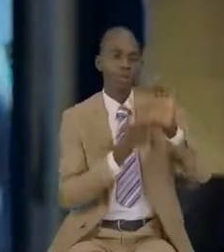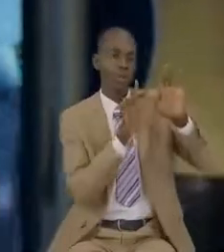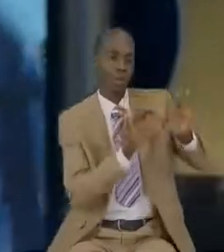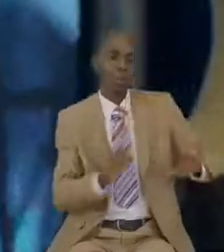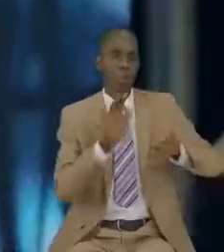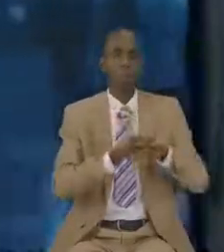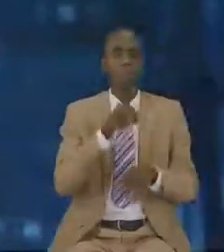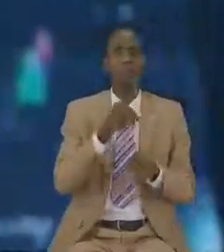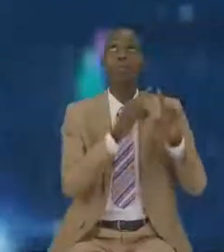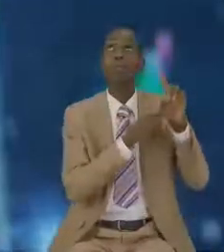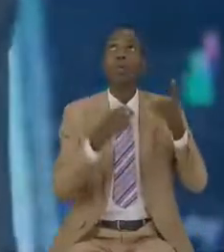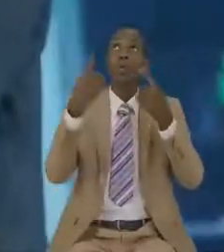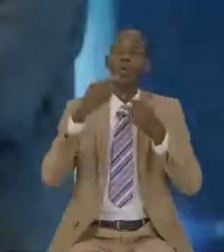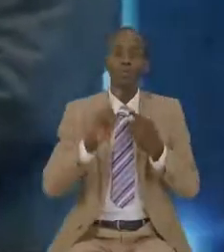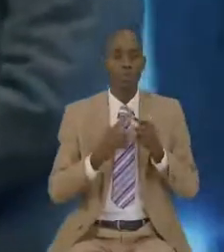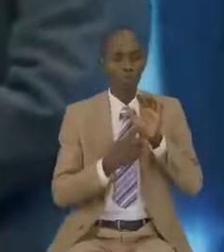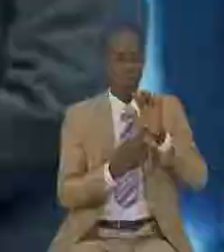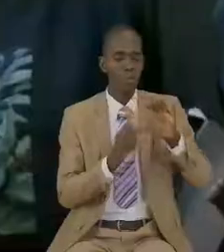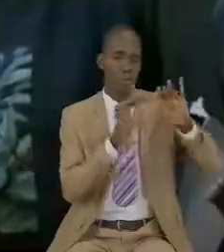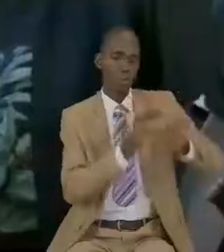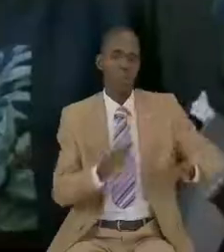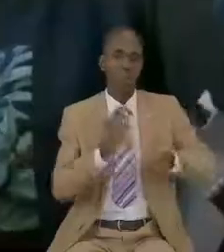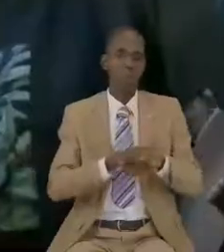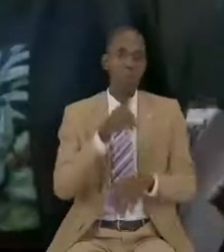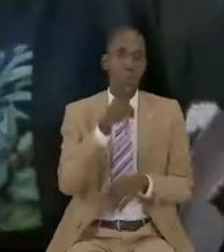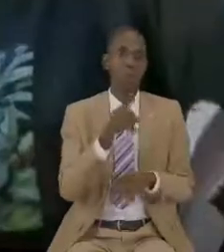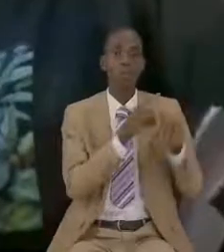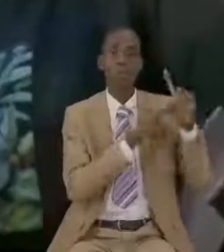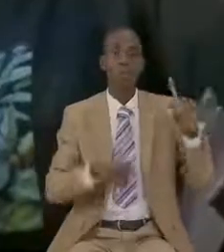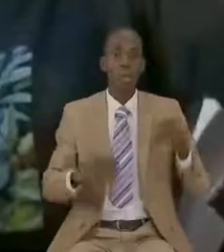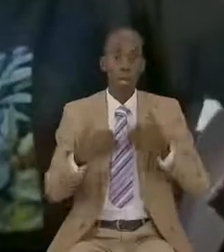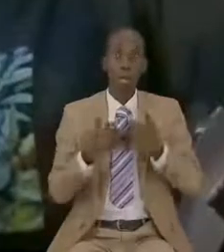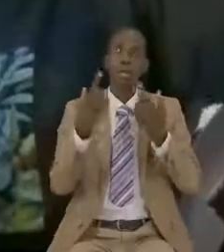venu te manifester sa miséricorde. Il est venu aider.